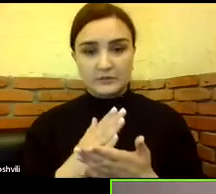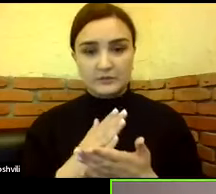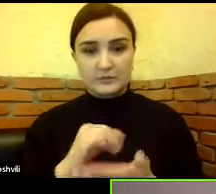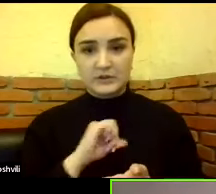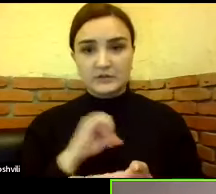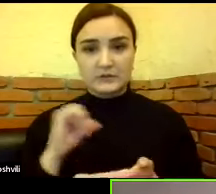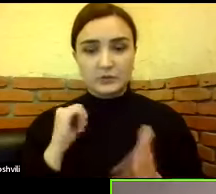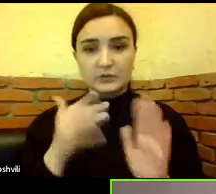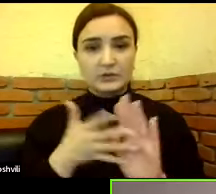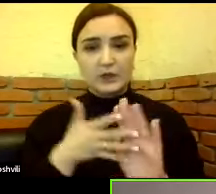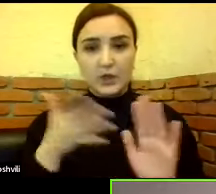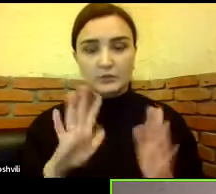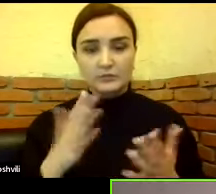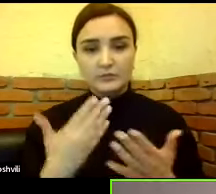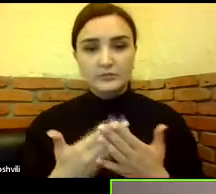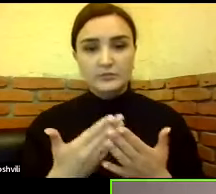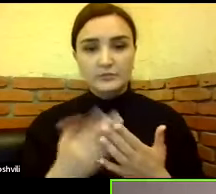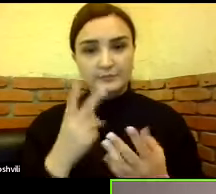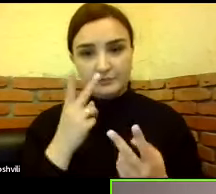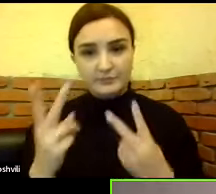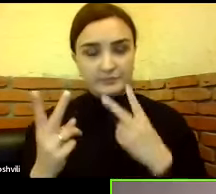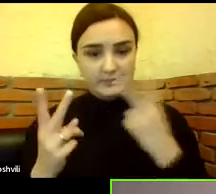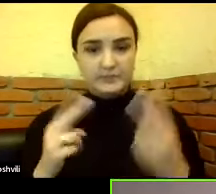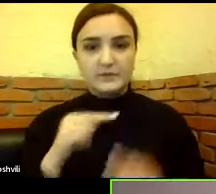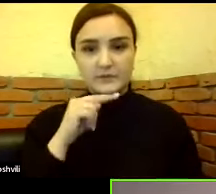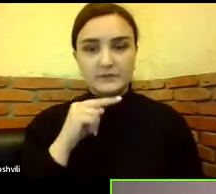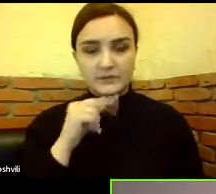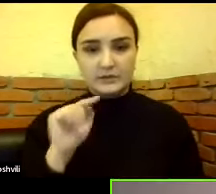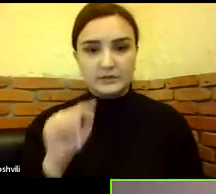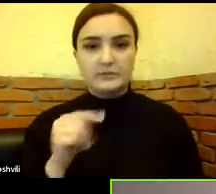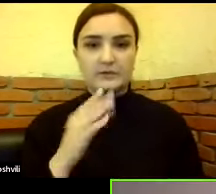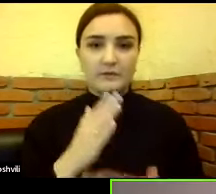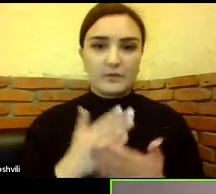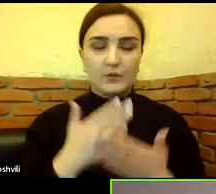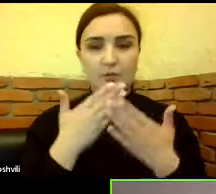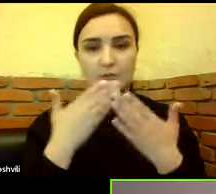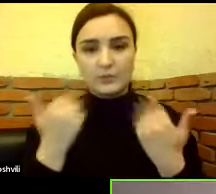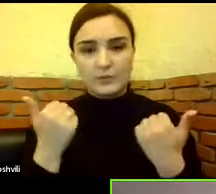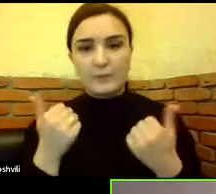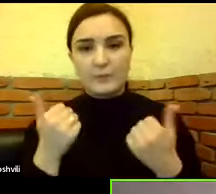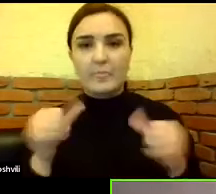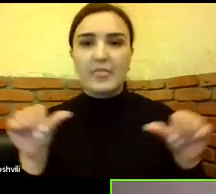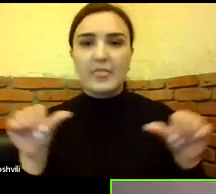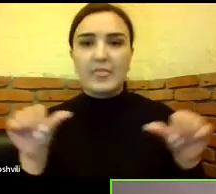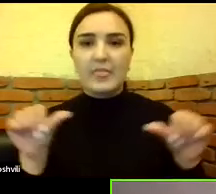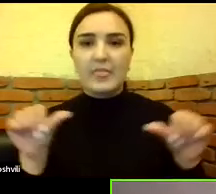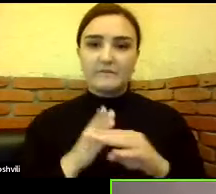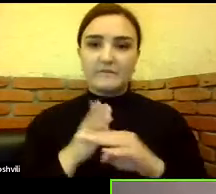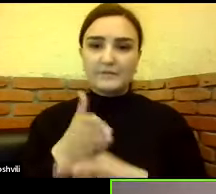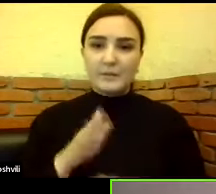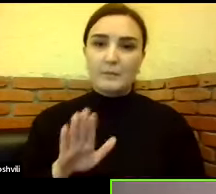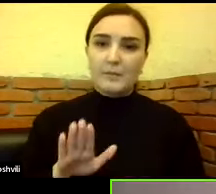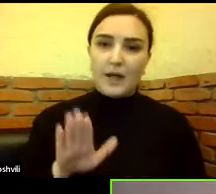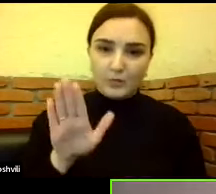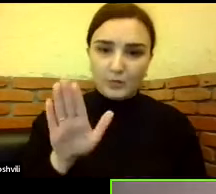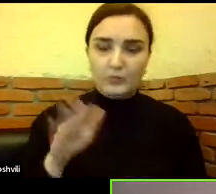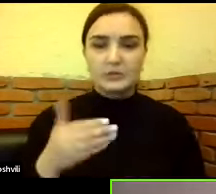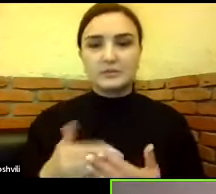გაუცნობიერებლად მაგალითად ვაკურდები, აქვს თუ არა კაფეს პანდუსი, ან არის თუ არა რაღაც კონკრეტული